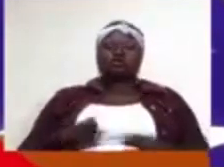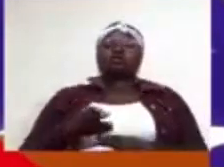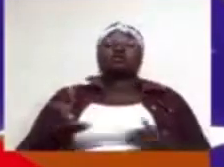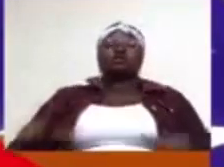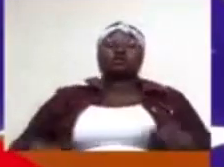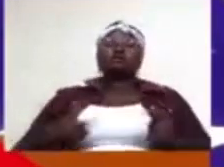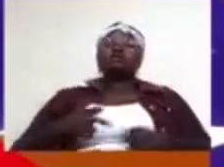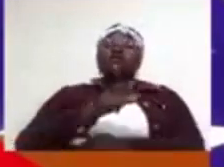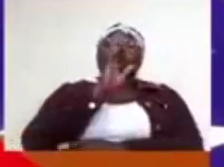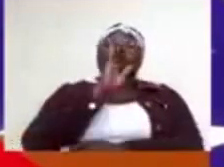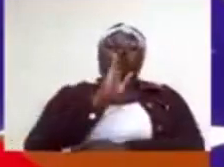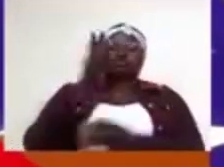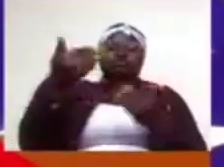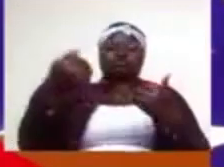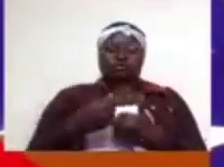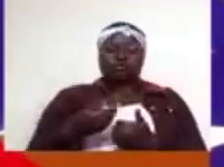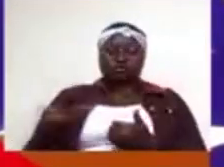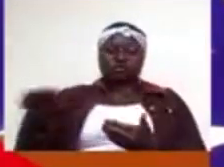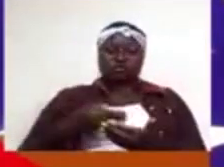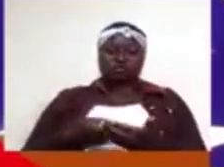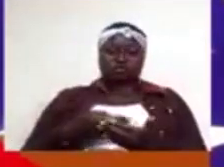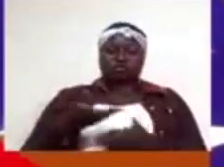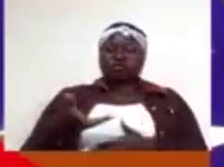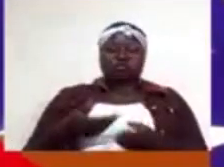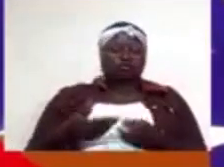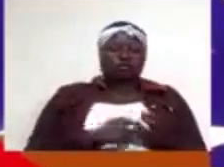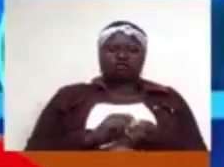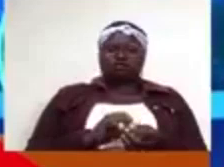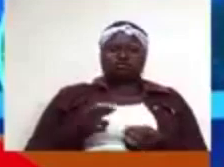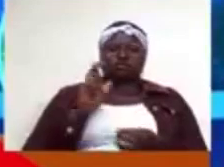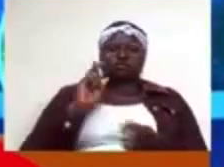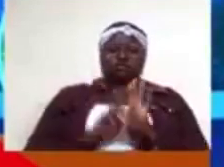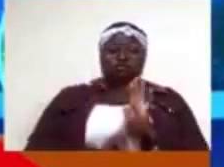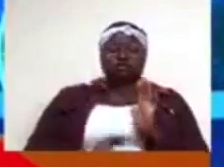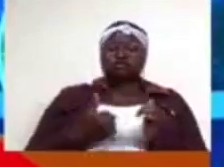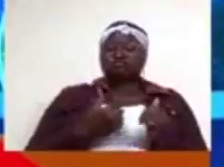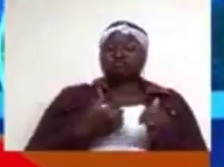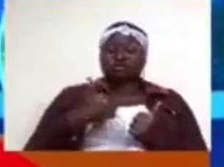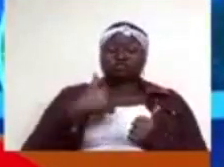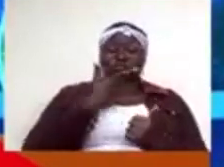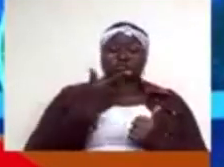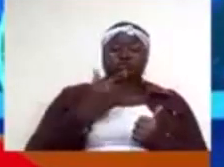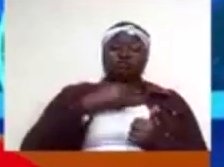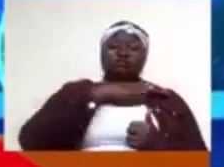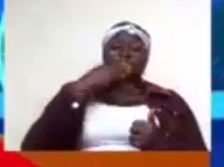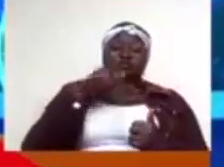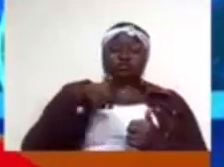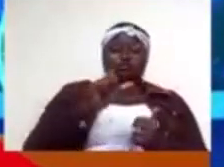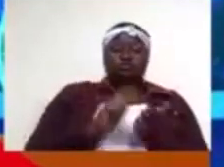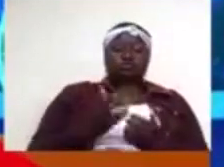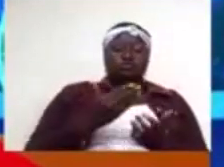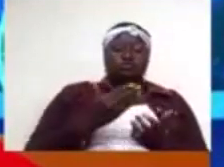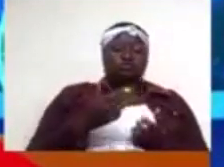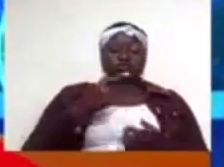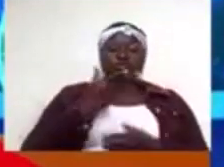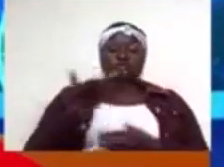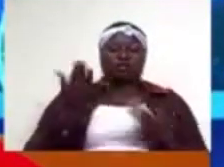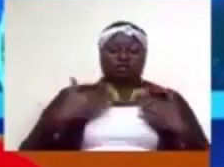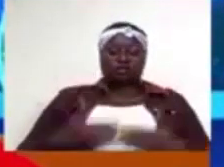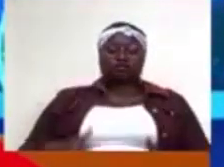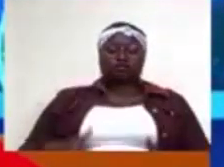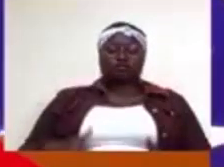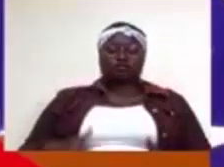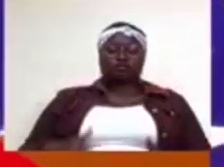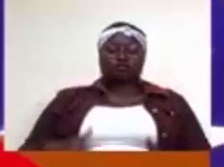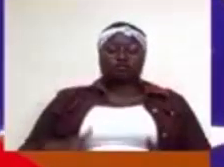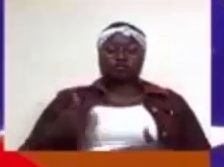Ngai uheanite. Kugo ndiri na right, nie Simon njuke ngurute muoyo. Acha. Kugo mundu to ucio ri ni kuonania atiriri ena